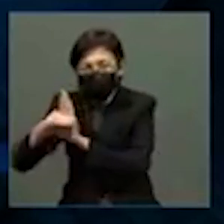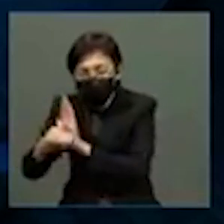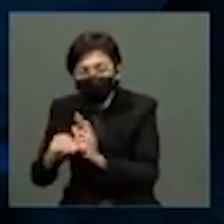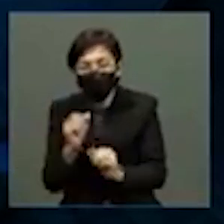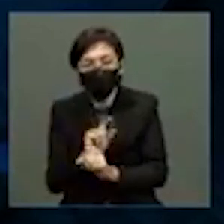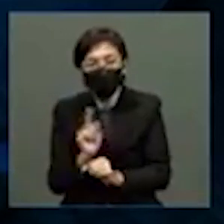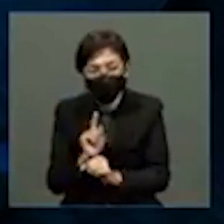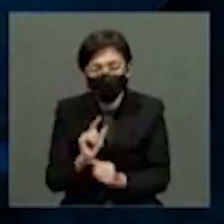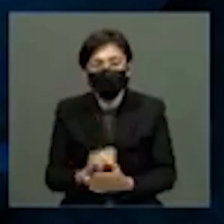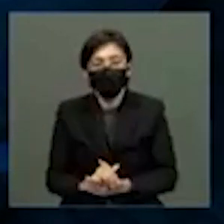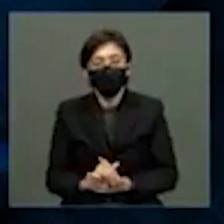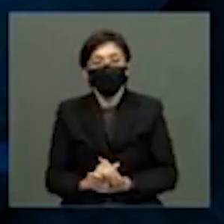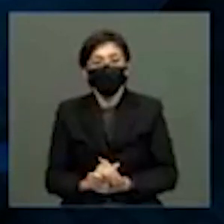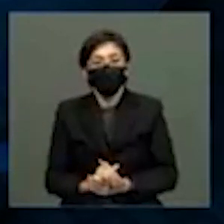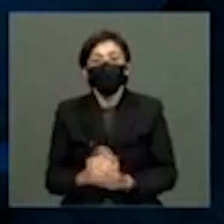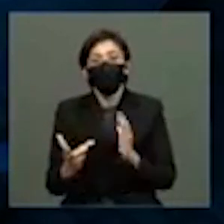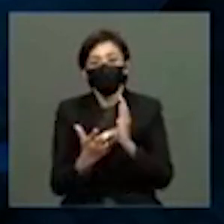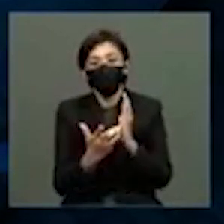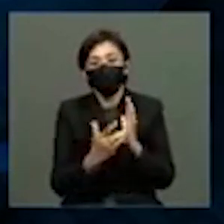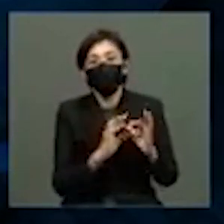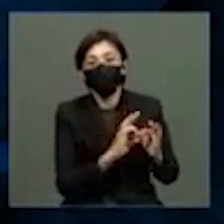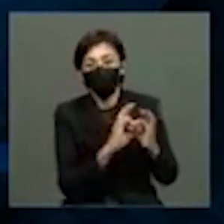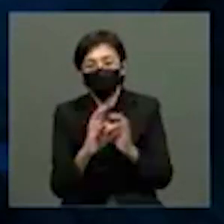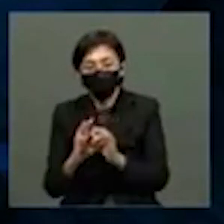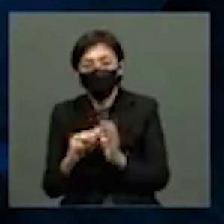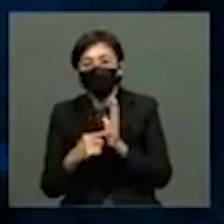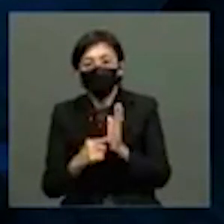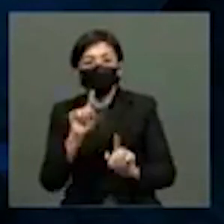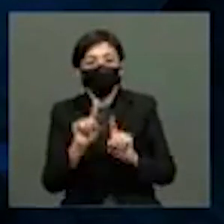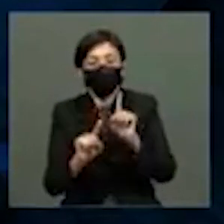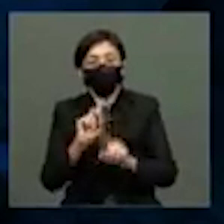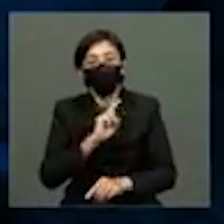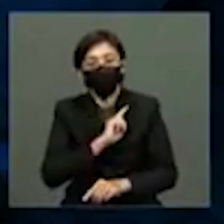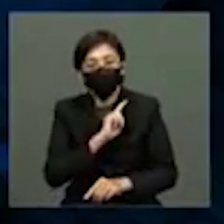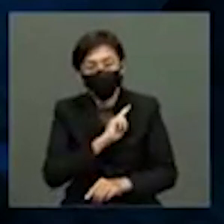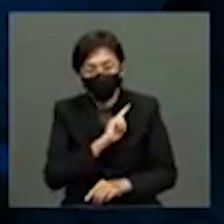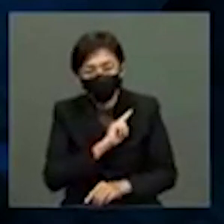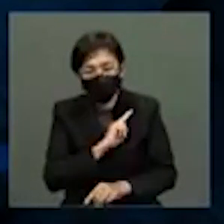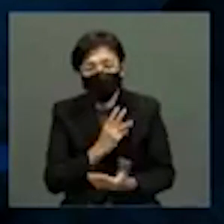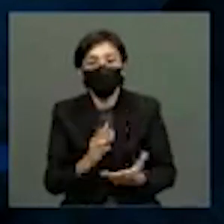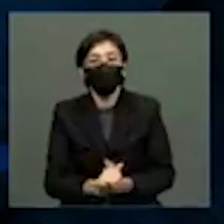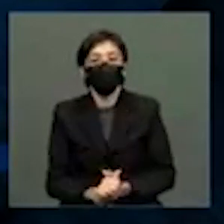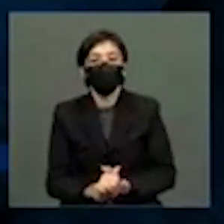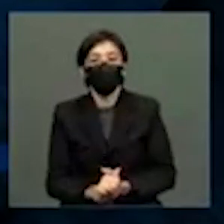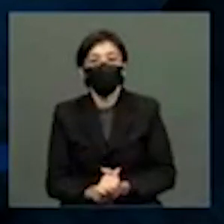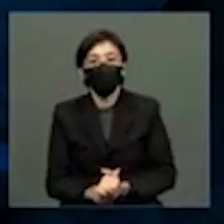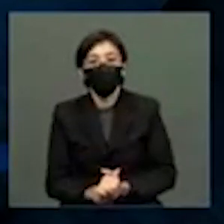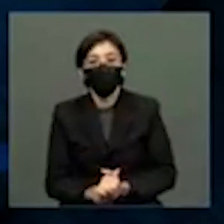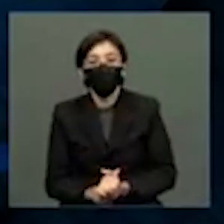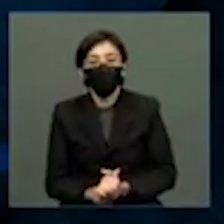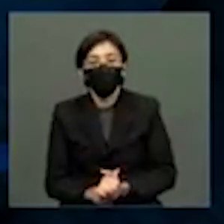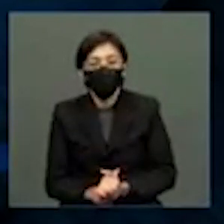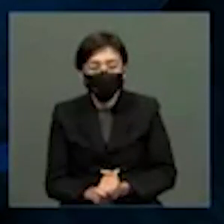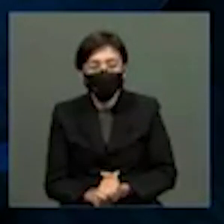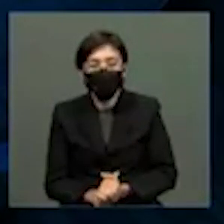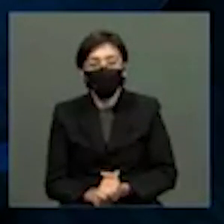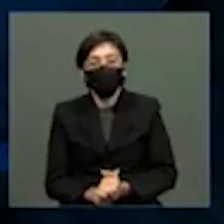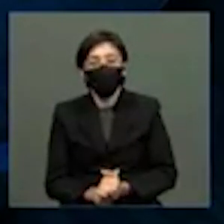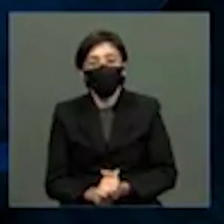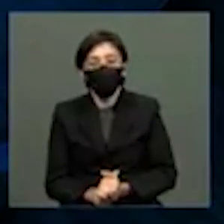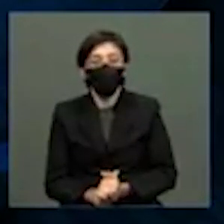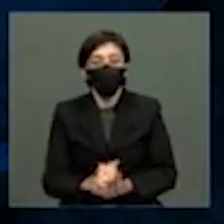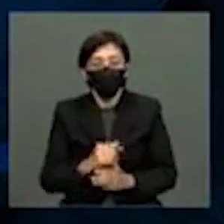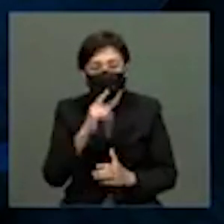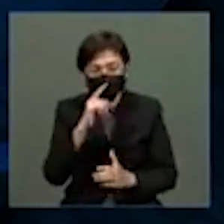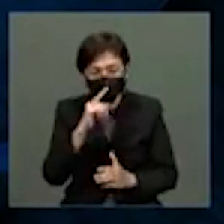ช้เรื่องของเทคโนโลยีเข้ามาช่วยไม่ว่าการจะประเมินตัวเองผ่านไทยสต็อปโควิดนะครับการ